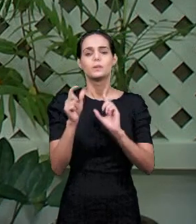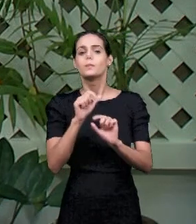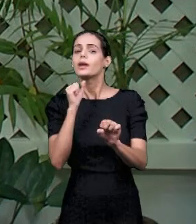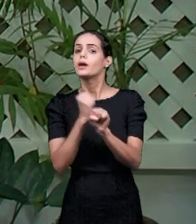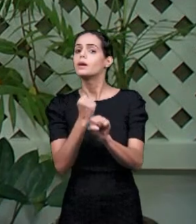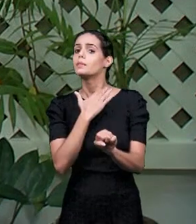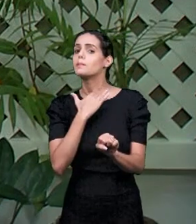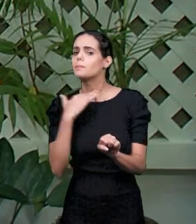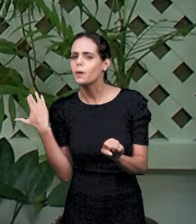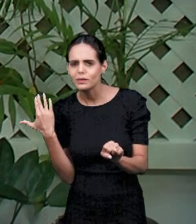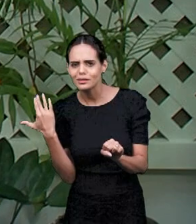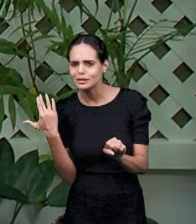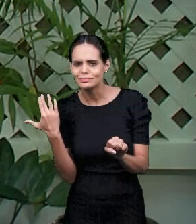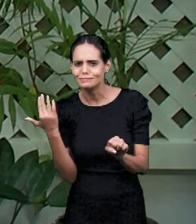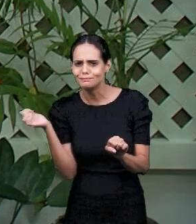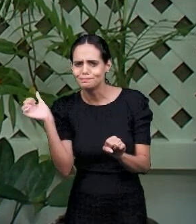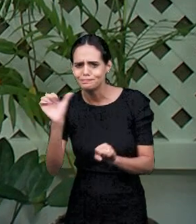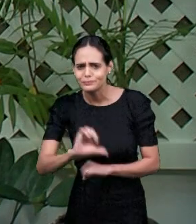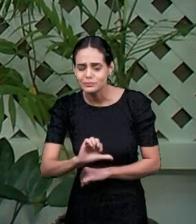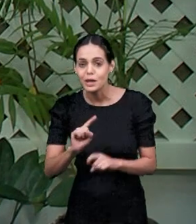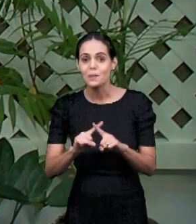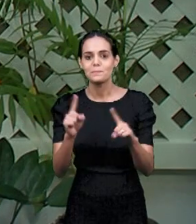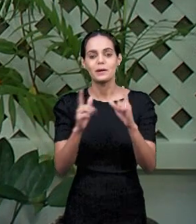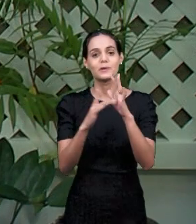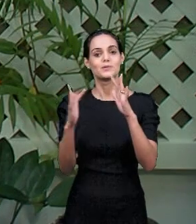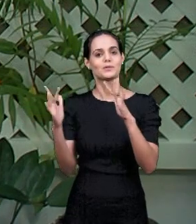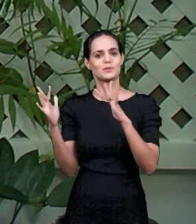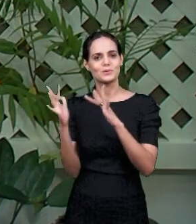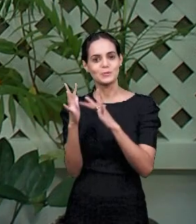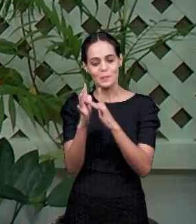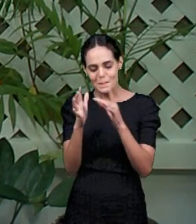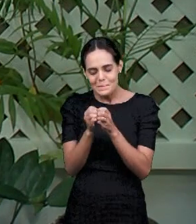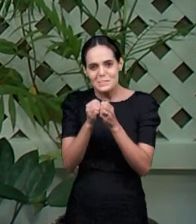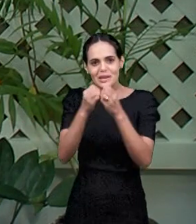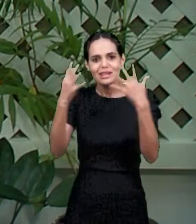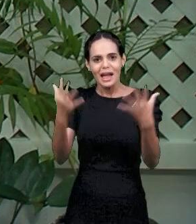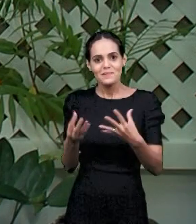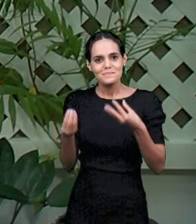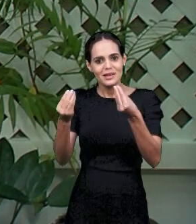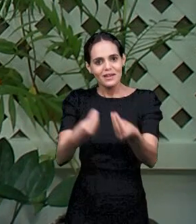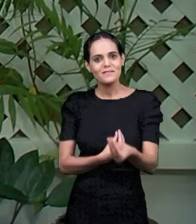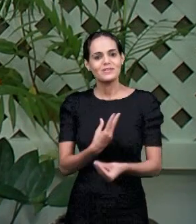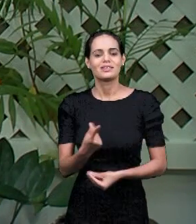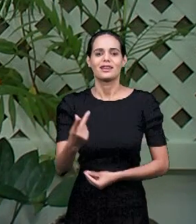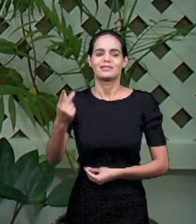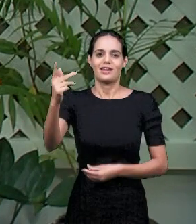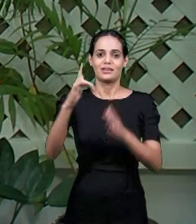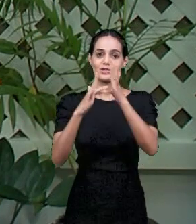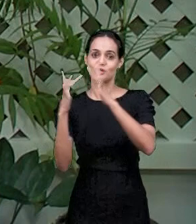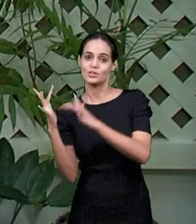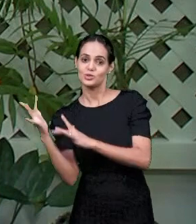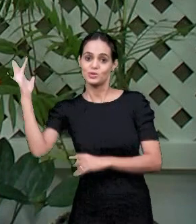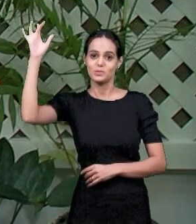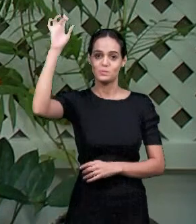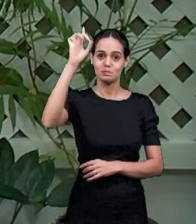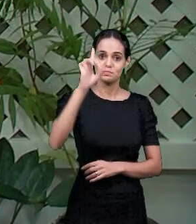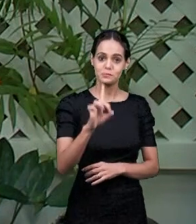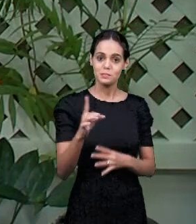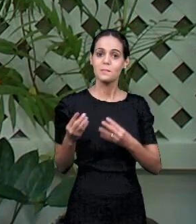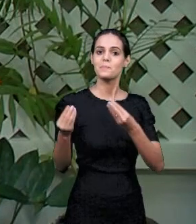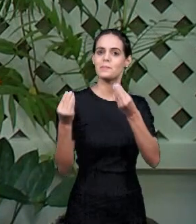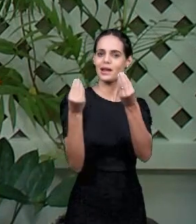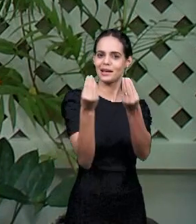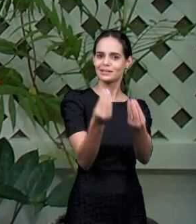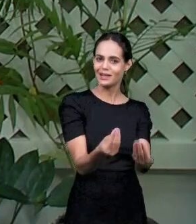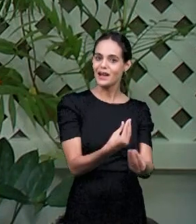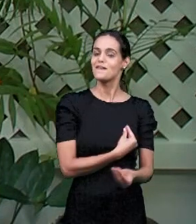mort, c'est l'œuvre morte. Mais la compassion de Jésus, c'est le miracle pour donner la vie à l'homme. Je suis venu afin que vous ayez